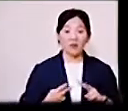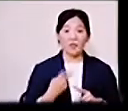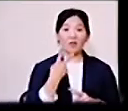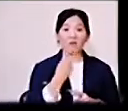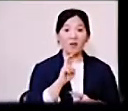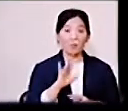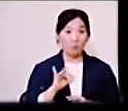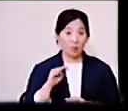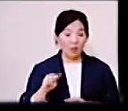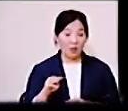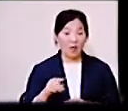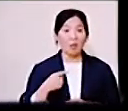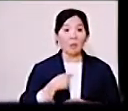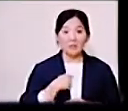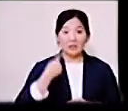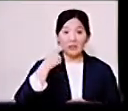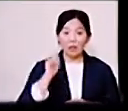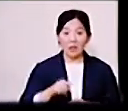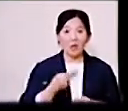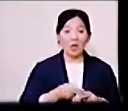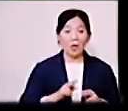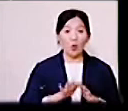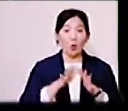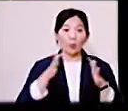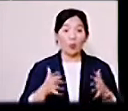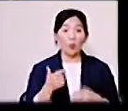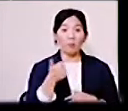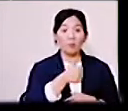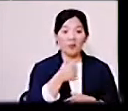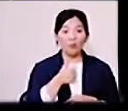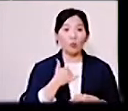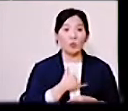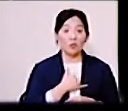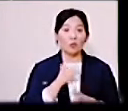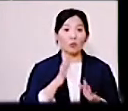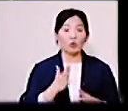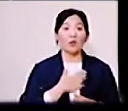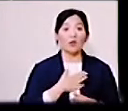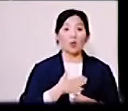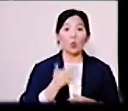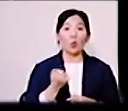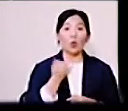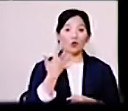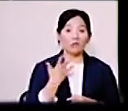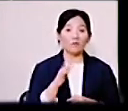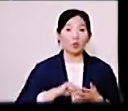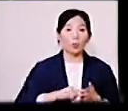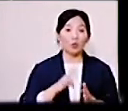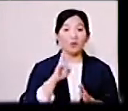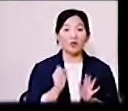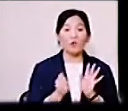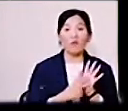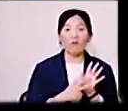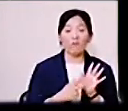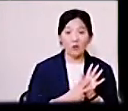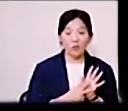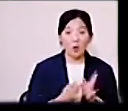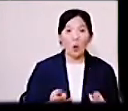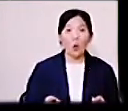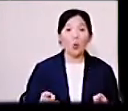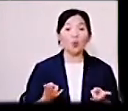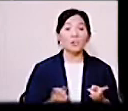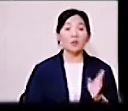2 бита. Мы знаем, что объем первого у нас был наше количество точек на 8 бит. А